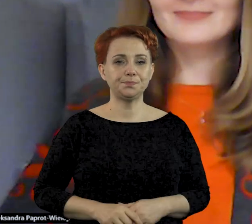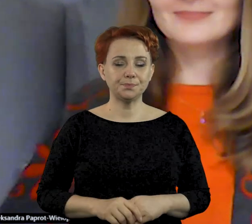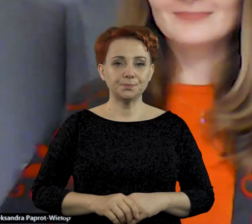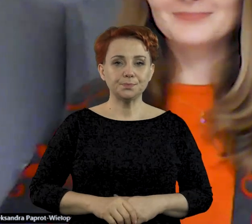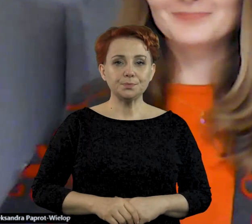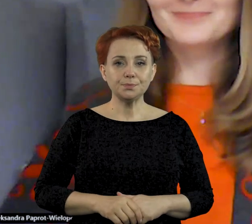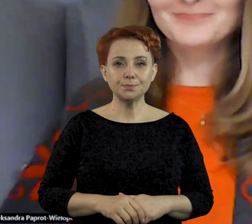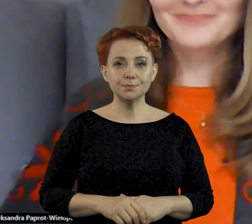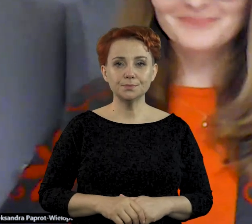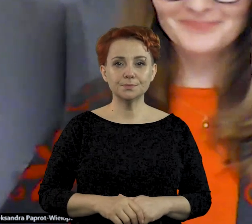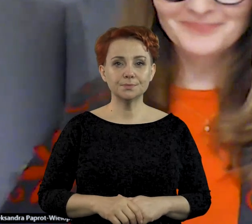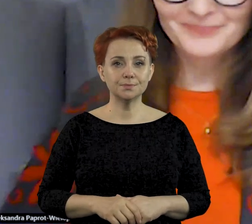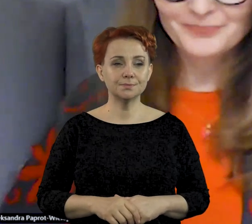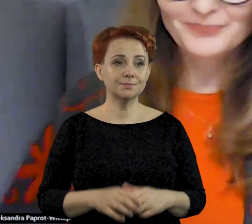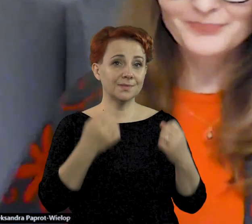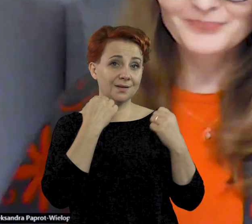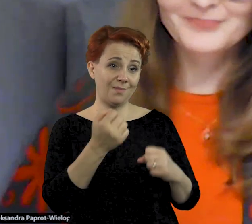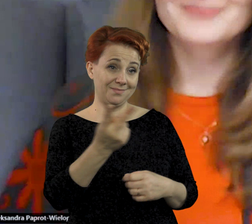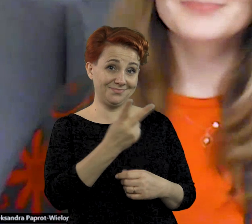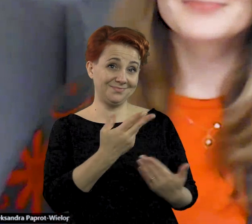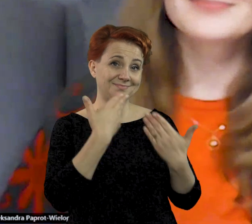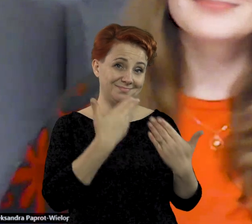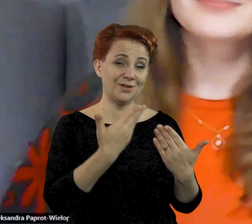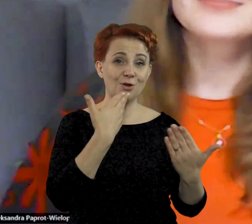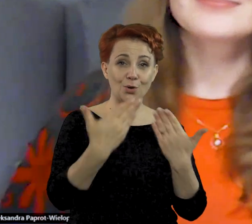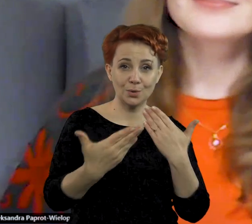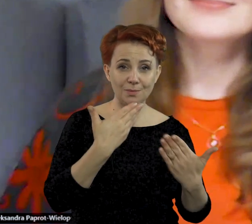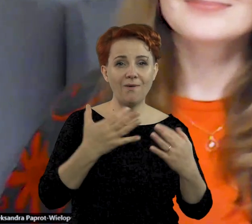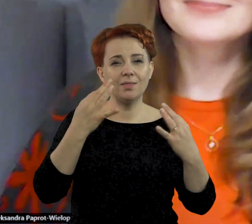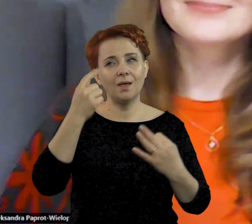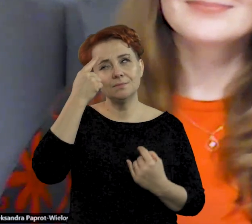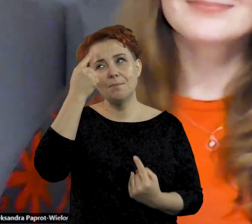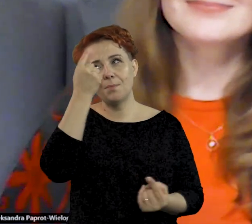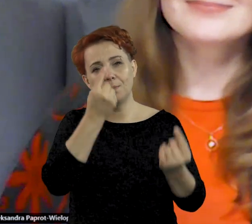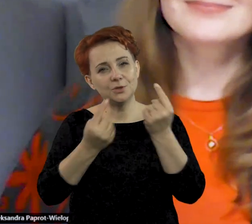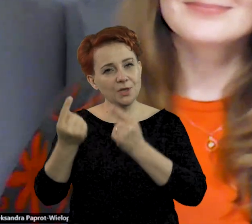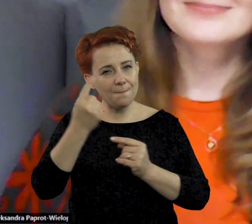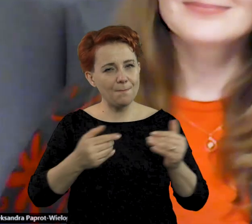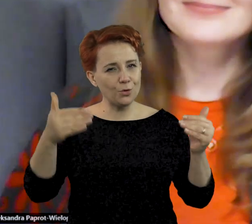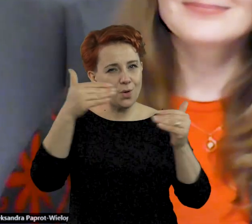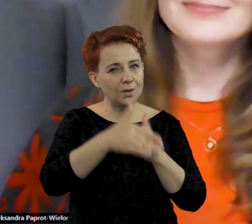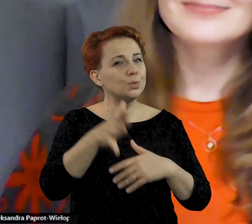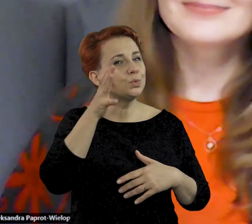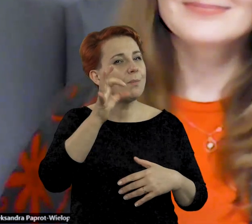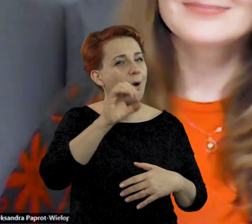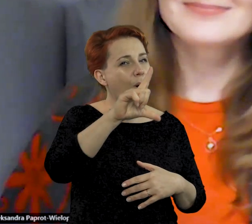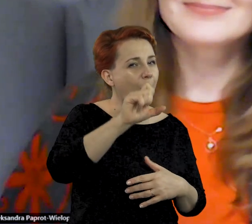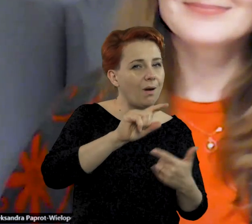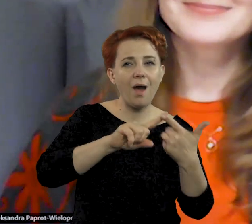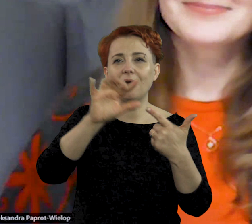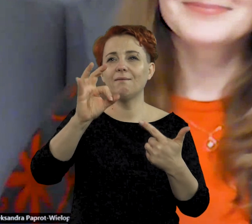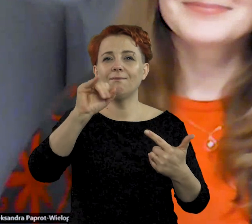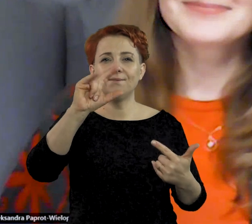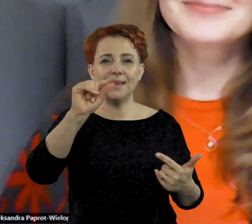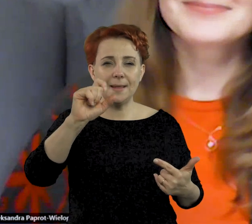przyniesie. Bardzo Wam dziękuję za rozmowę. Miałam taką teraz refleksję pod koniec, kiedy słuchałam Ola, Ciebie i Filipie podczas